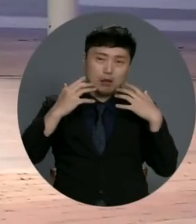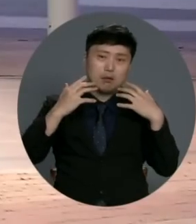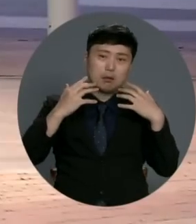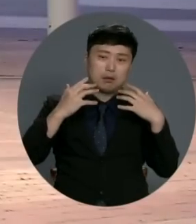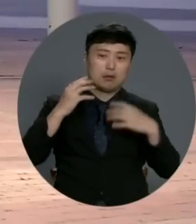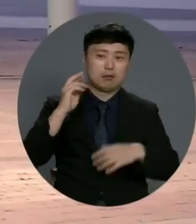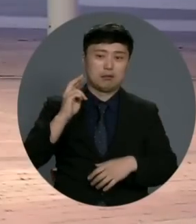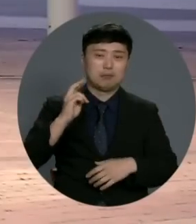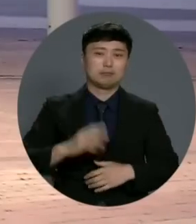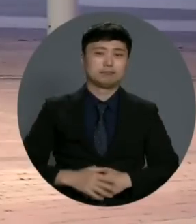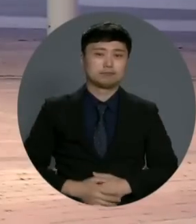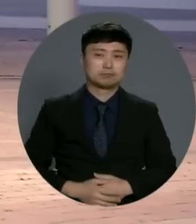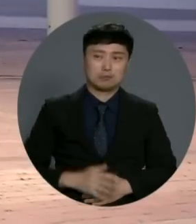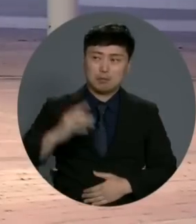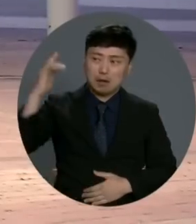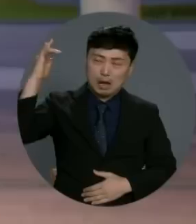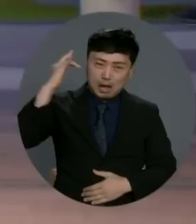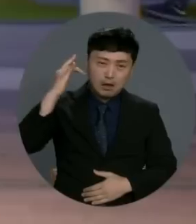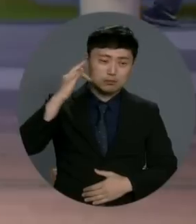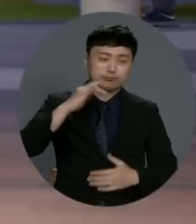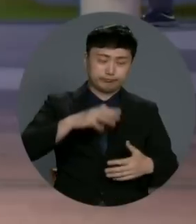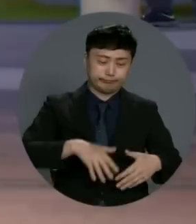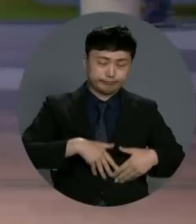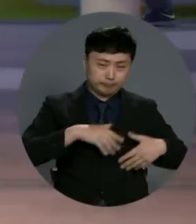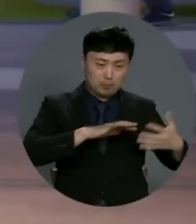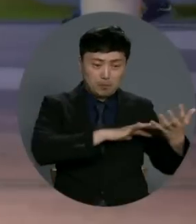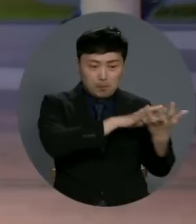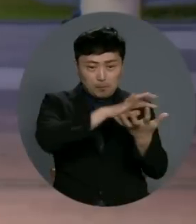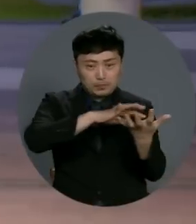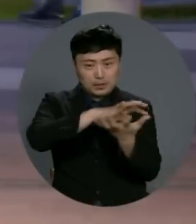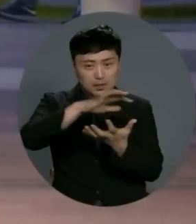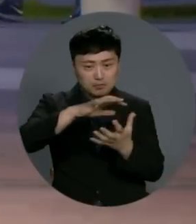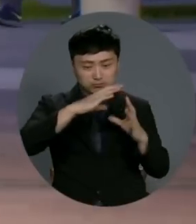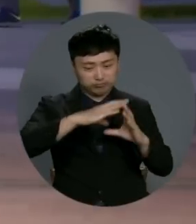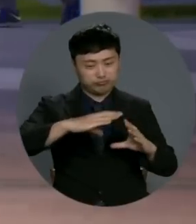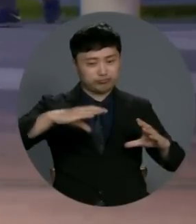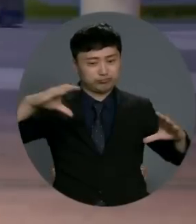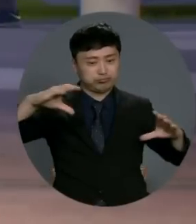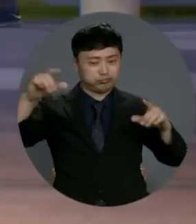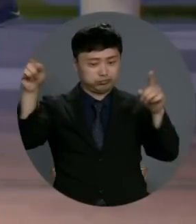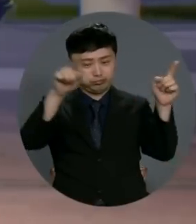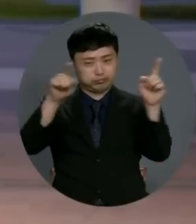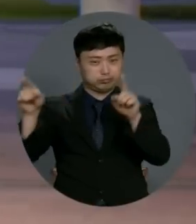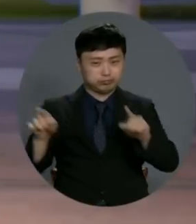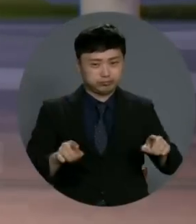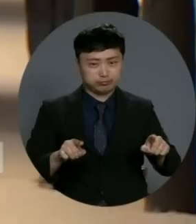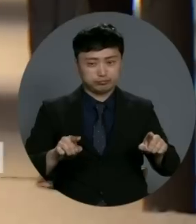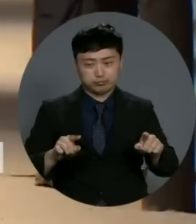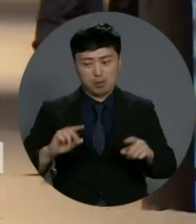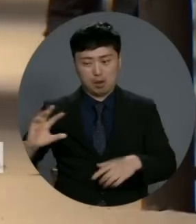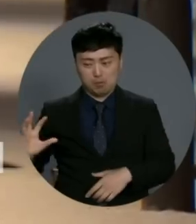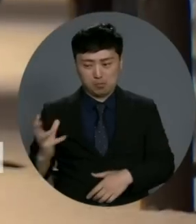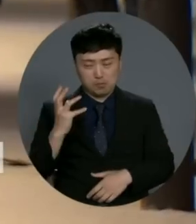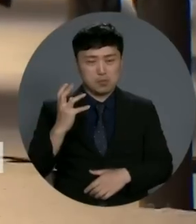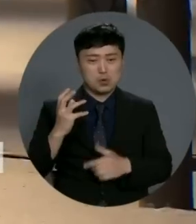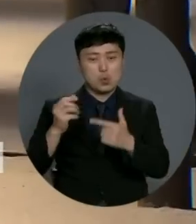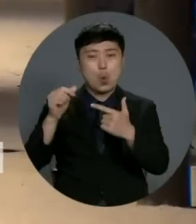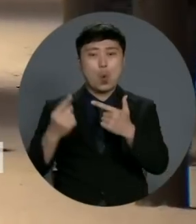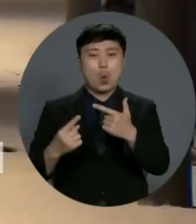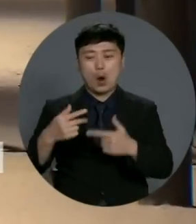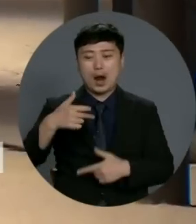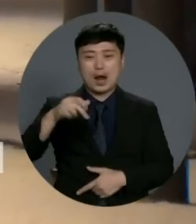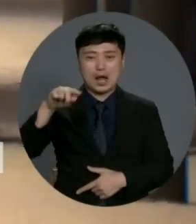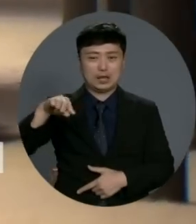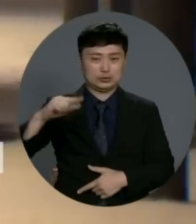이어지겠습니다. 특히 뜨거운 고기압이 우리나라 대기 전층을 차지하고 있는 데다 제6호 태풍 카눈이